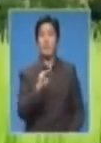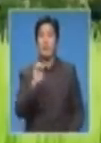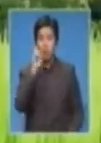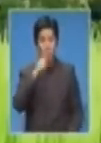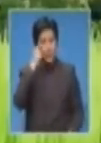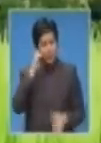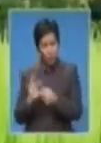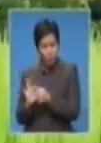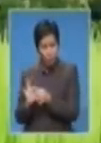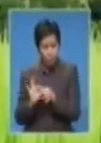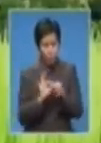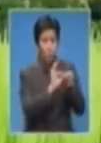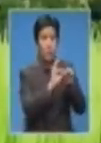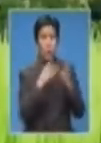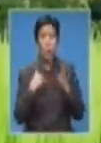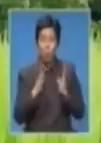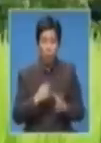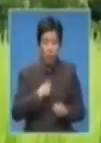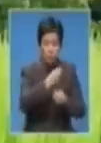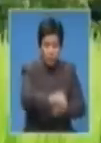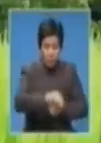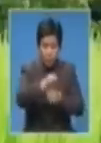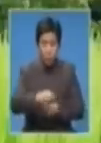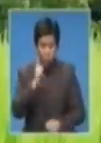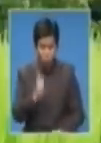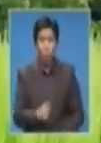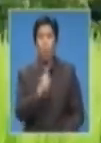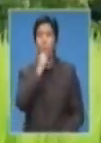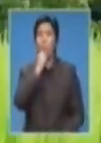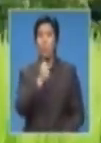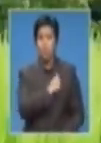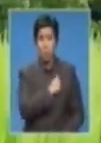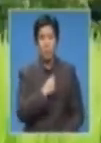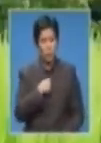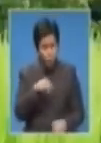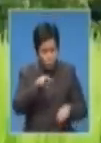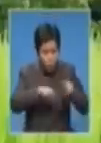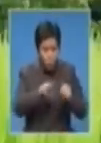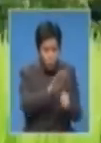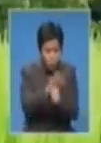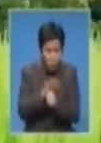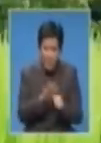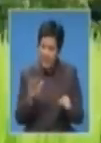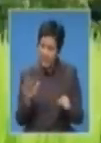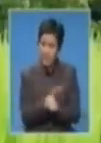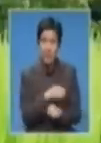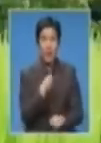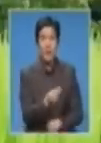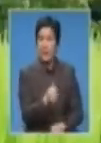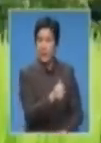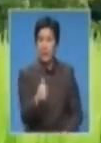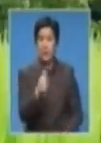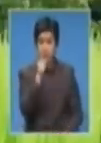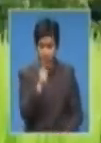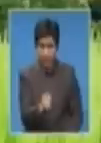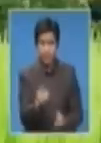องเชื่อมโยงกันนะครับพี่น้องเกษตรกรก็ต้องอดทนนะครับอดทนผมพยายามจะดูแลให้ดีที่สุดนะครับในเรื่องของการดูแลค่า